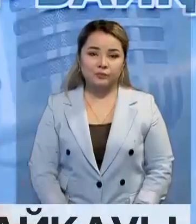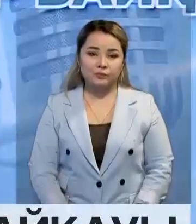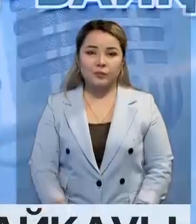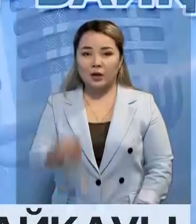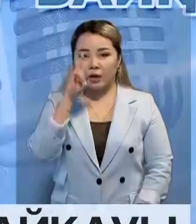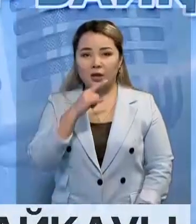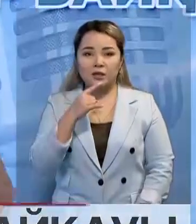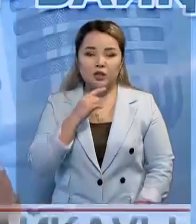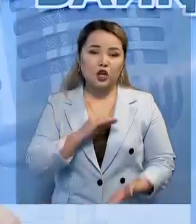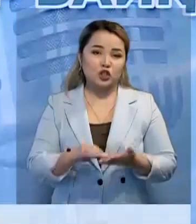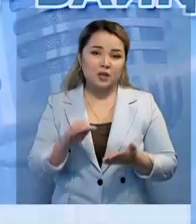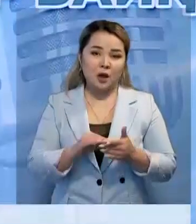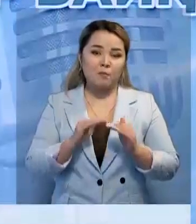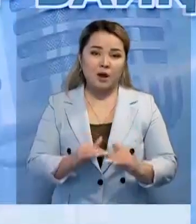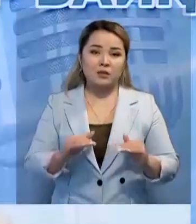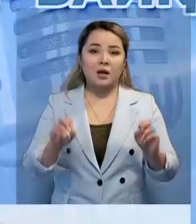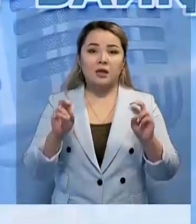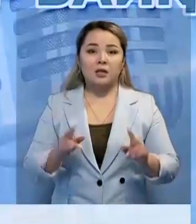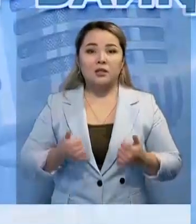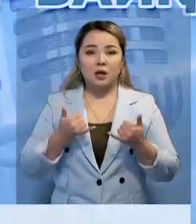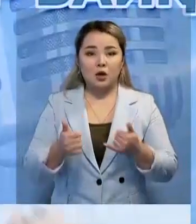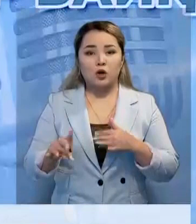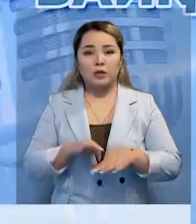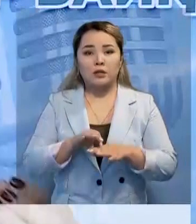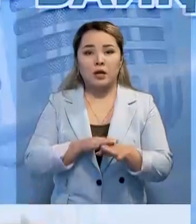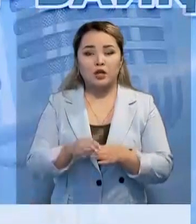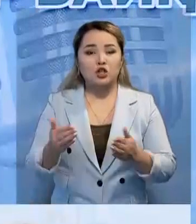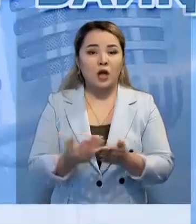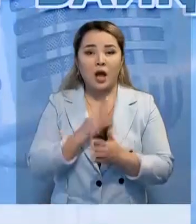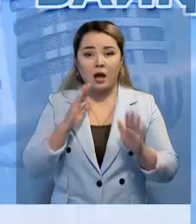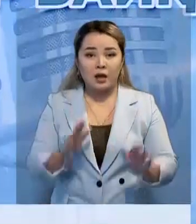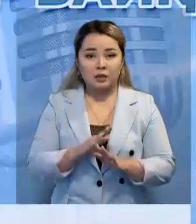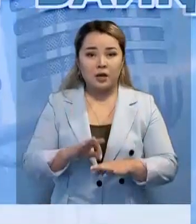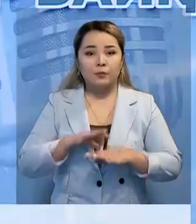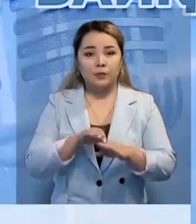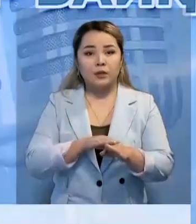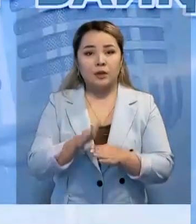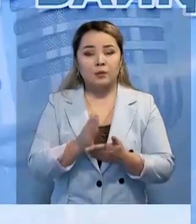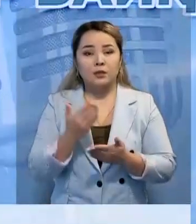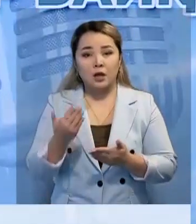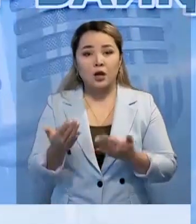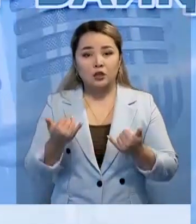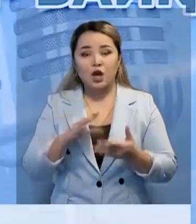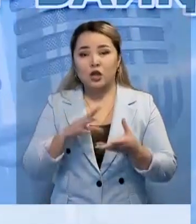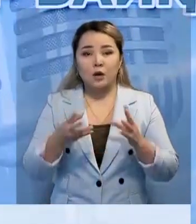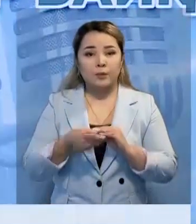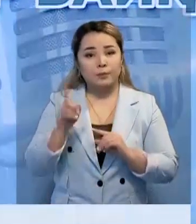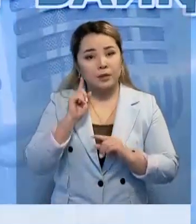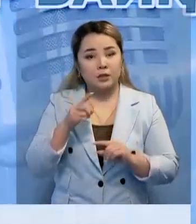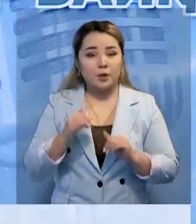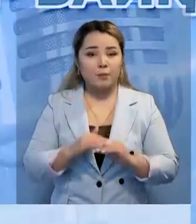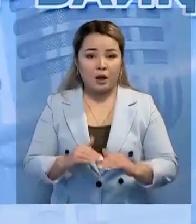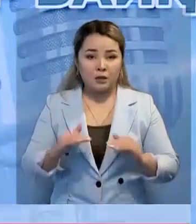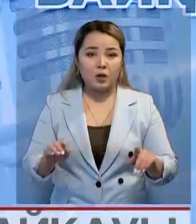Қазақ тілінде жазылған, арнай балаларымыз үшін жазылған жаңа әндер жоқтың қасы деуге болады. Және жалпы білесіздер,